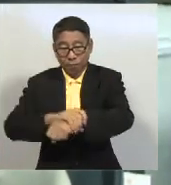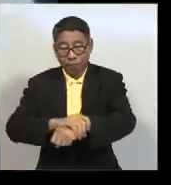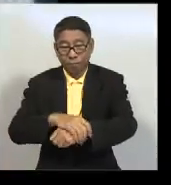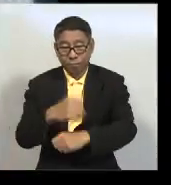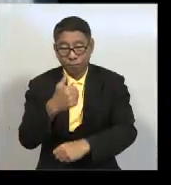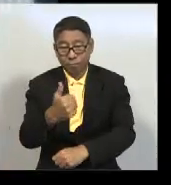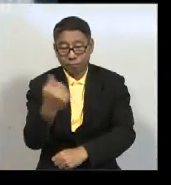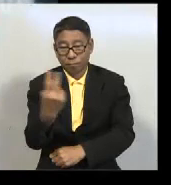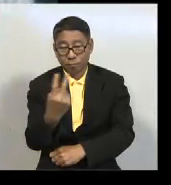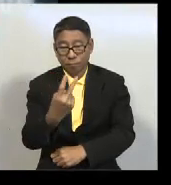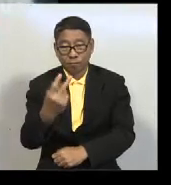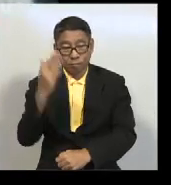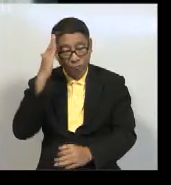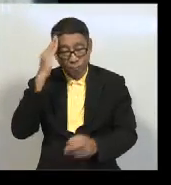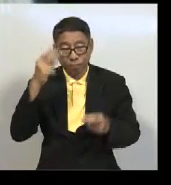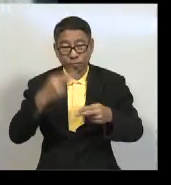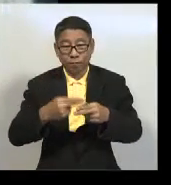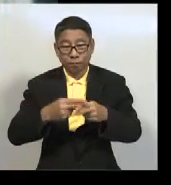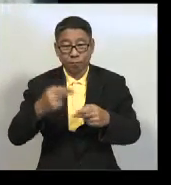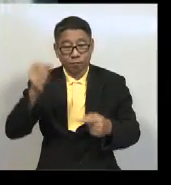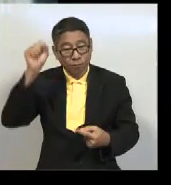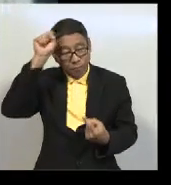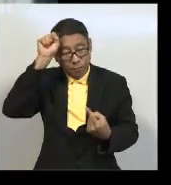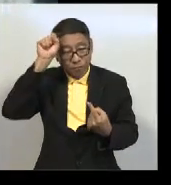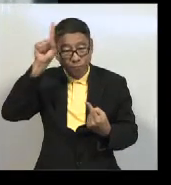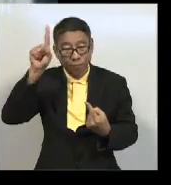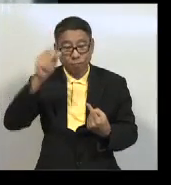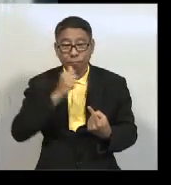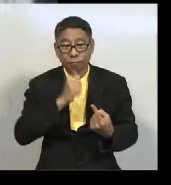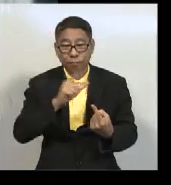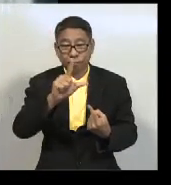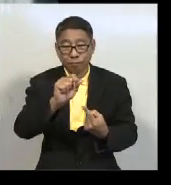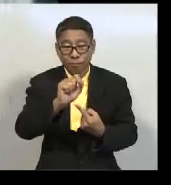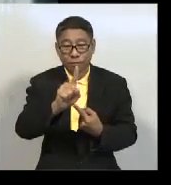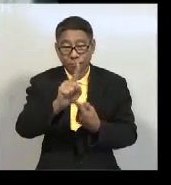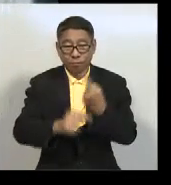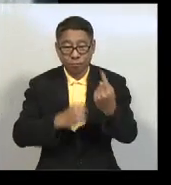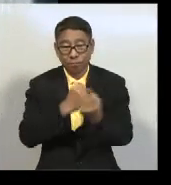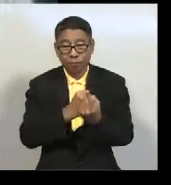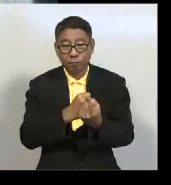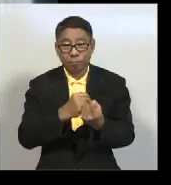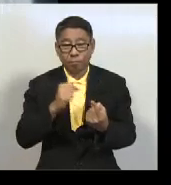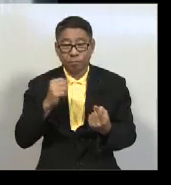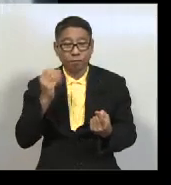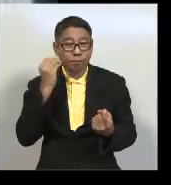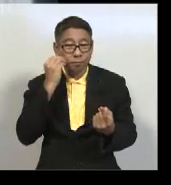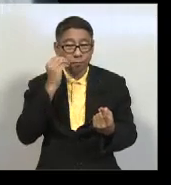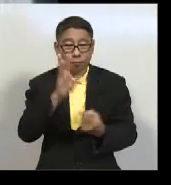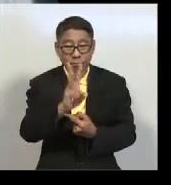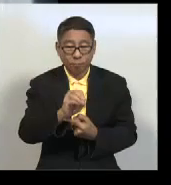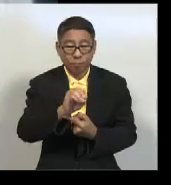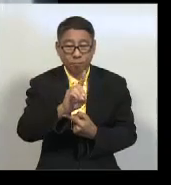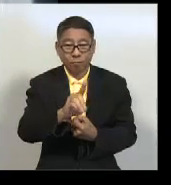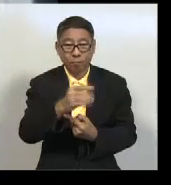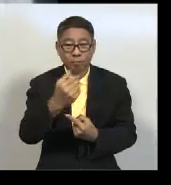ตุได้2คนทราบชื่อนะครับคือนายศิวกรเทพจำปาอายุ21ปีนะบ้านเลขที่61ห